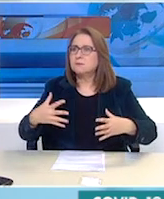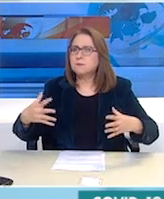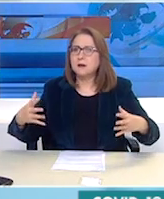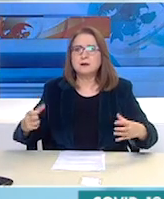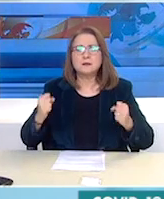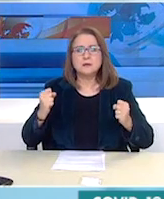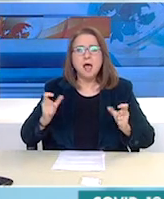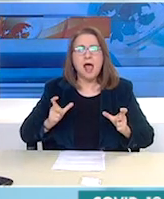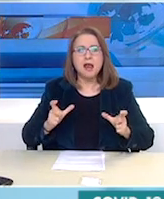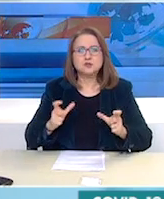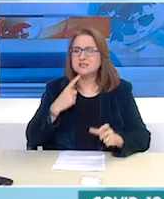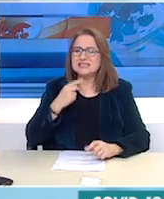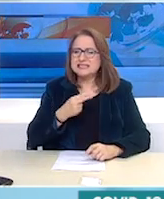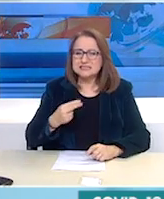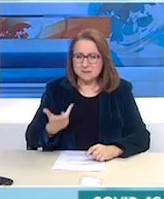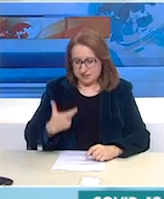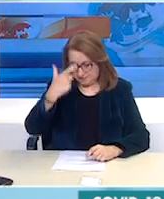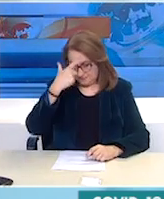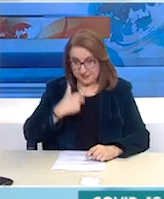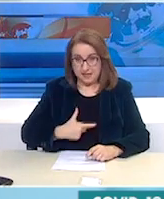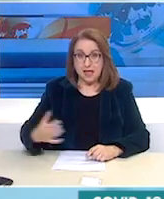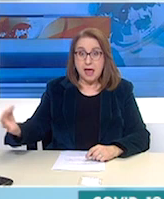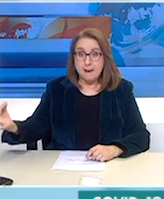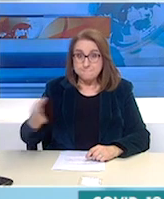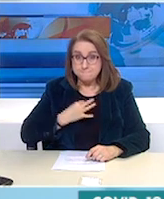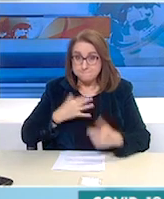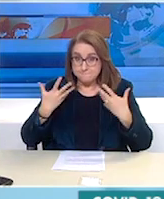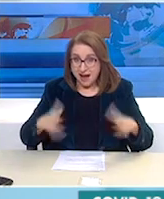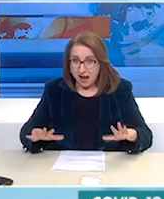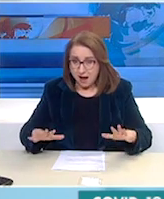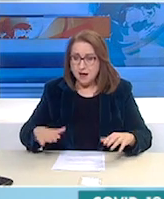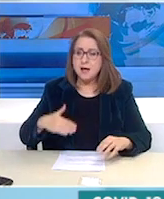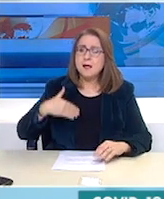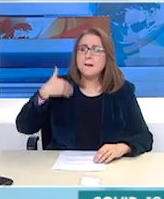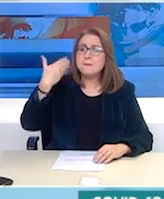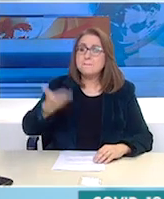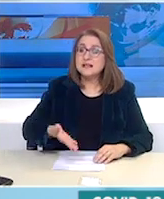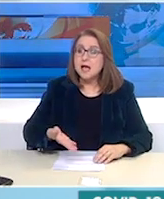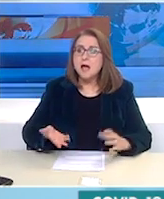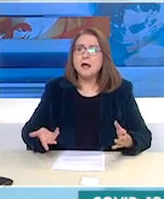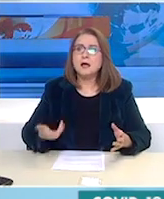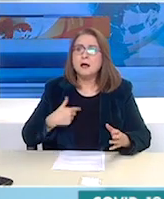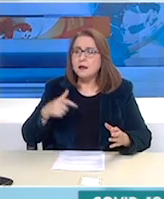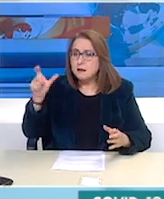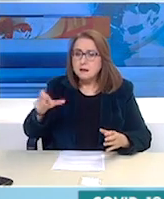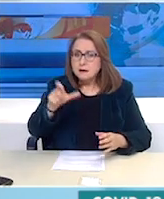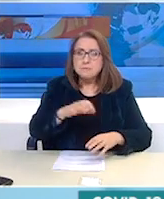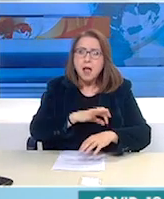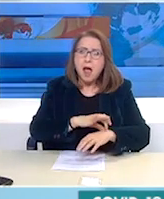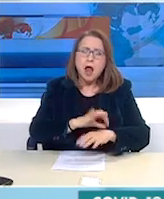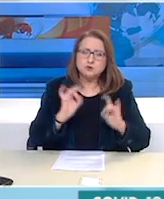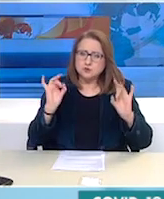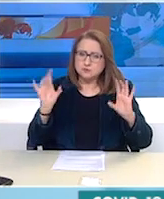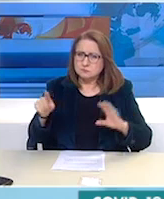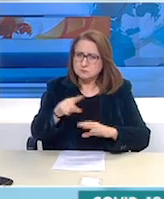αυτό? Σημαίνει πως ένα μολυσμένο άτομο έχει όλο και λιγότερες πιθανότητες να έρθει σε επαφή με ένα πρόσωπο που δεν έχει περάσει τη λίμωξη,